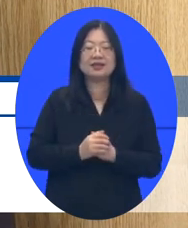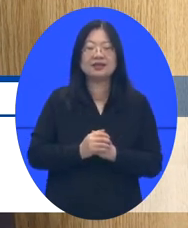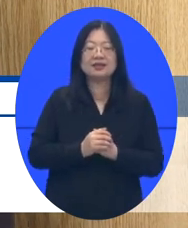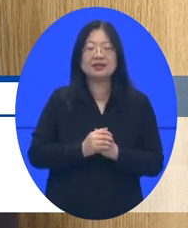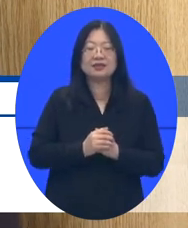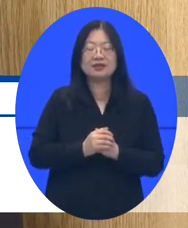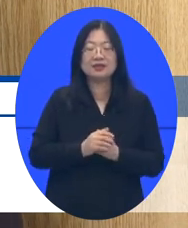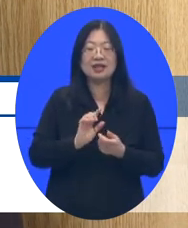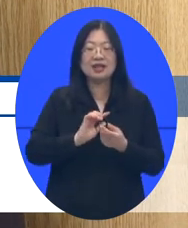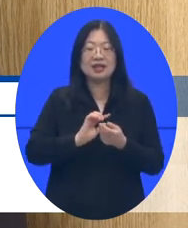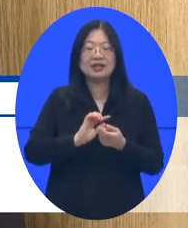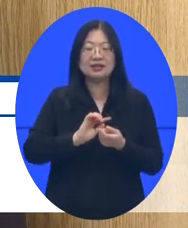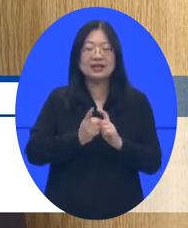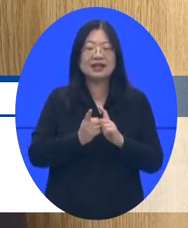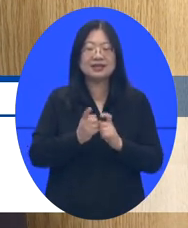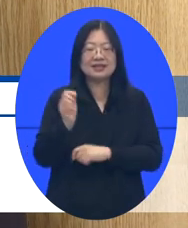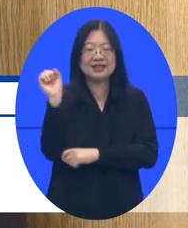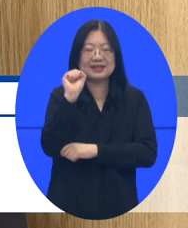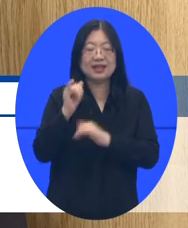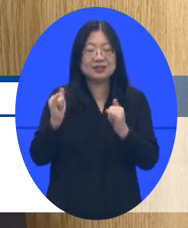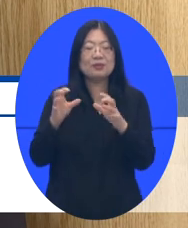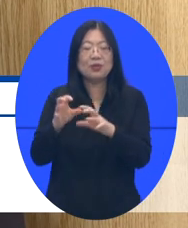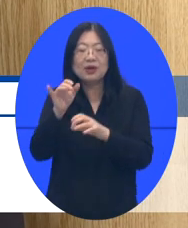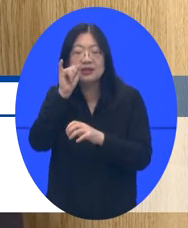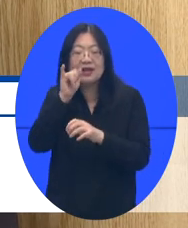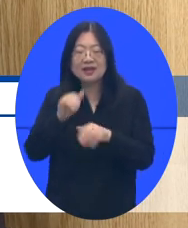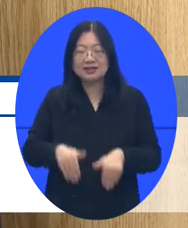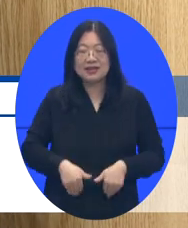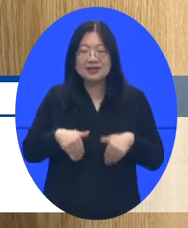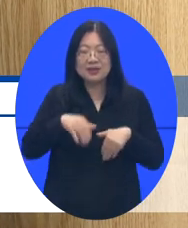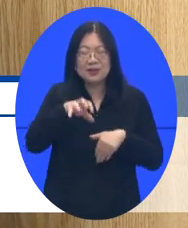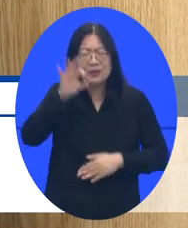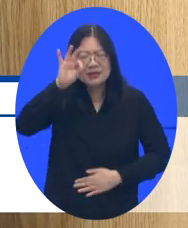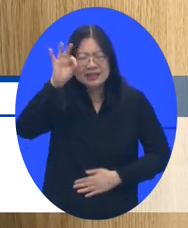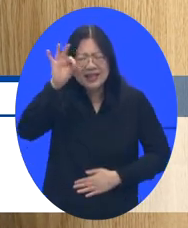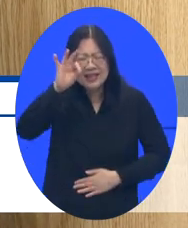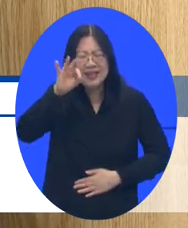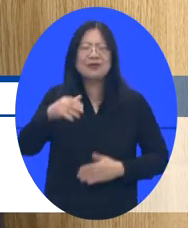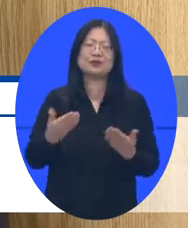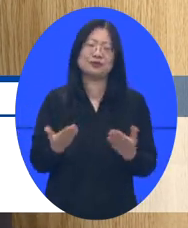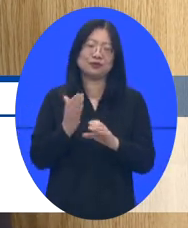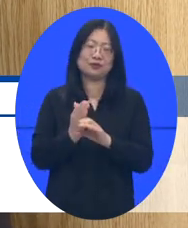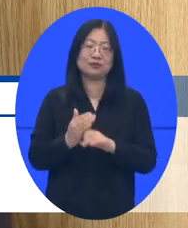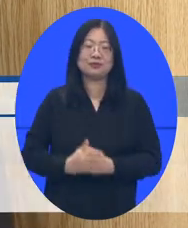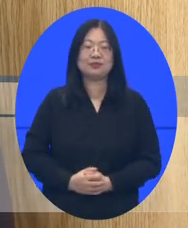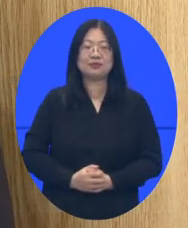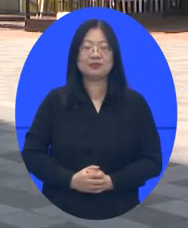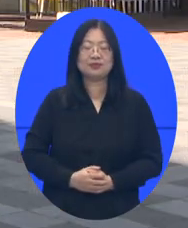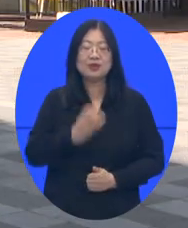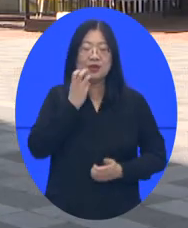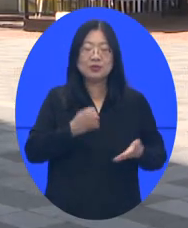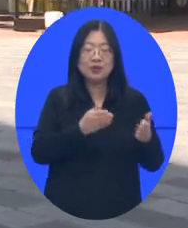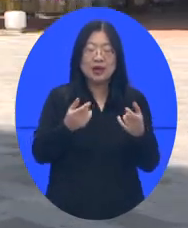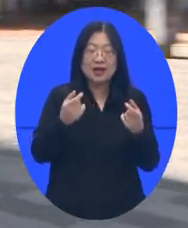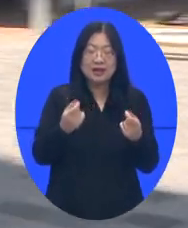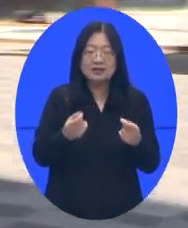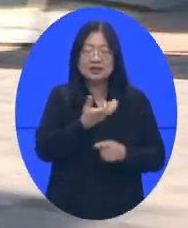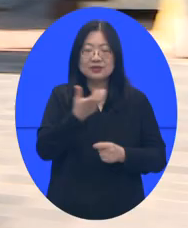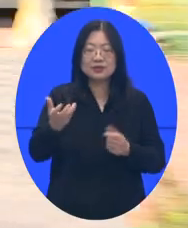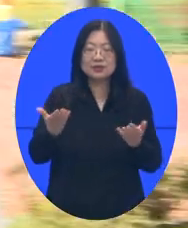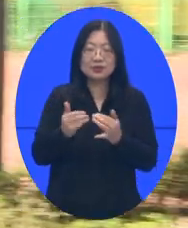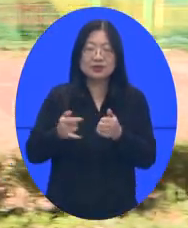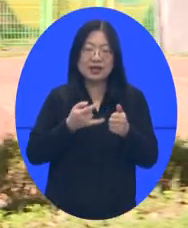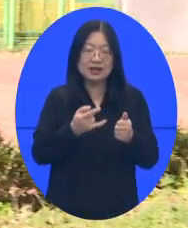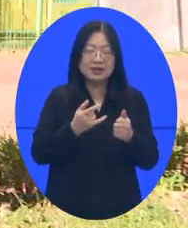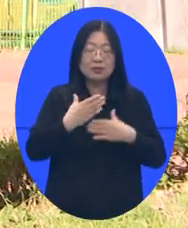그가 요런데 가면은 대리 기사들이 많이 모여 있어요 그래서 우리가 따뜻한 곳을 찾아서 다니지요 주로 경기도가 이런 이동